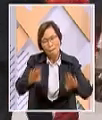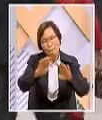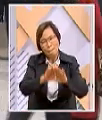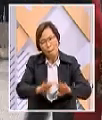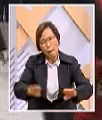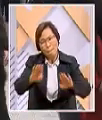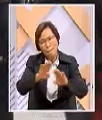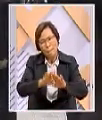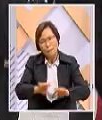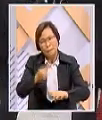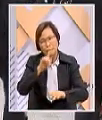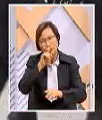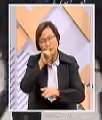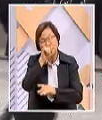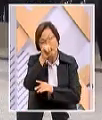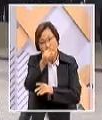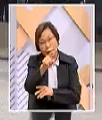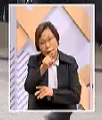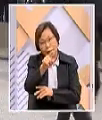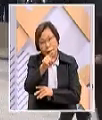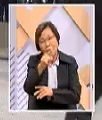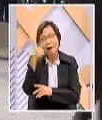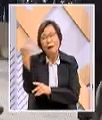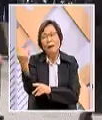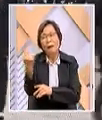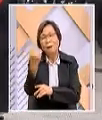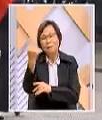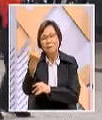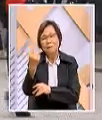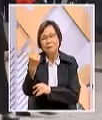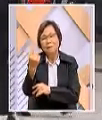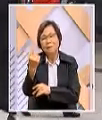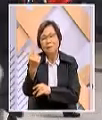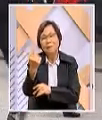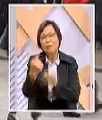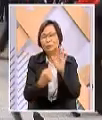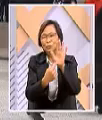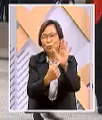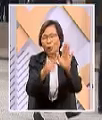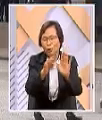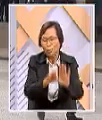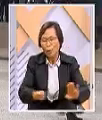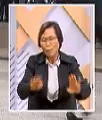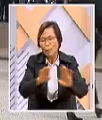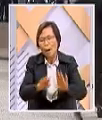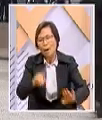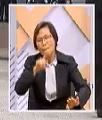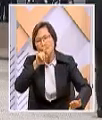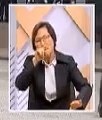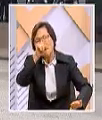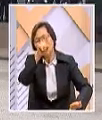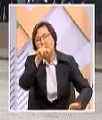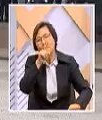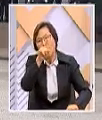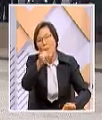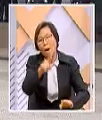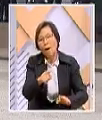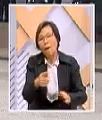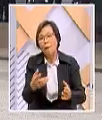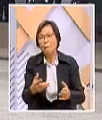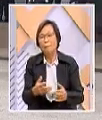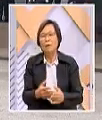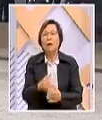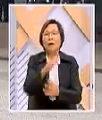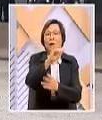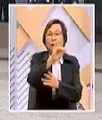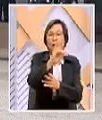tepat dan sahih. Sudah semestinya RTM sentiasa menyajikan berita-berita yang benar dan sahih. Sudah semestinya melalui media sosial